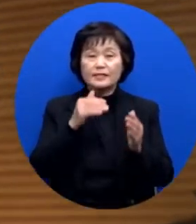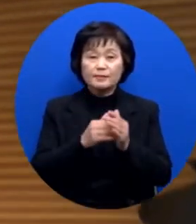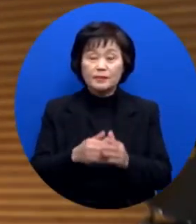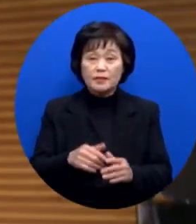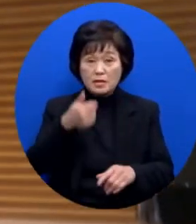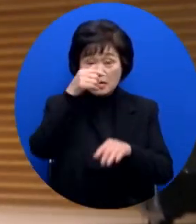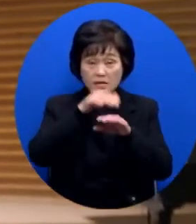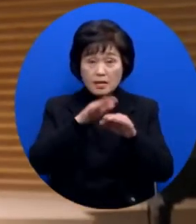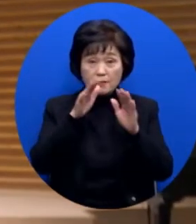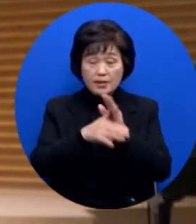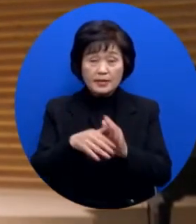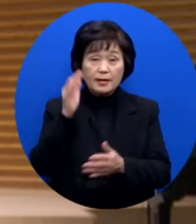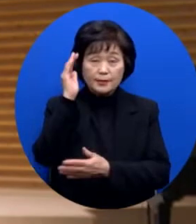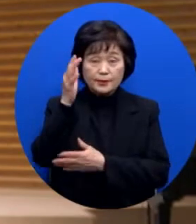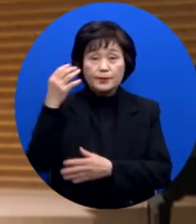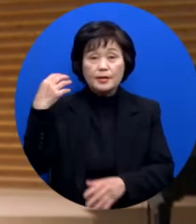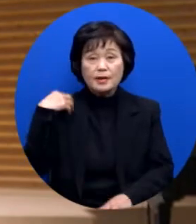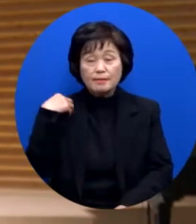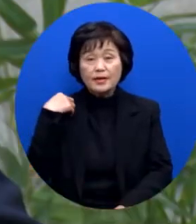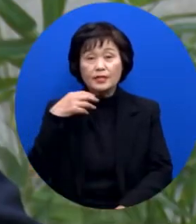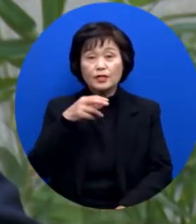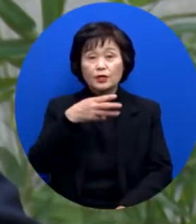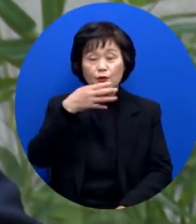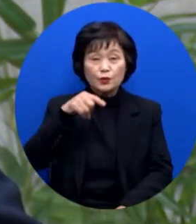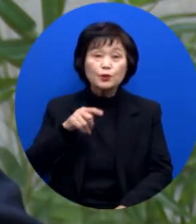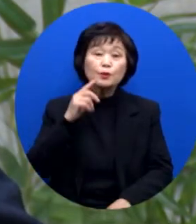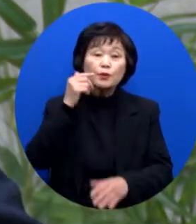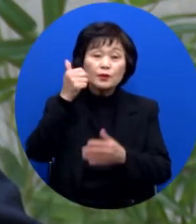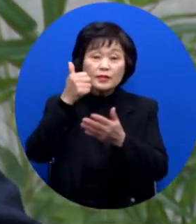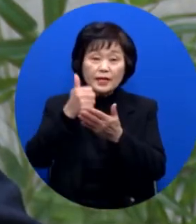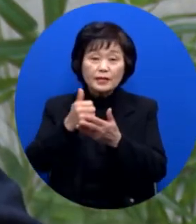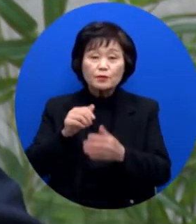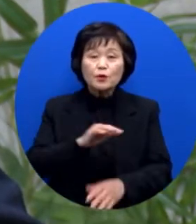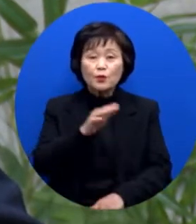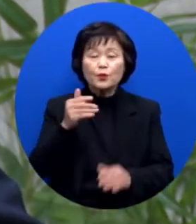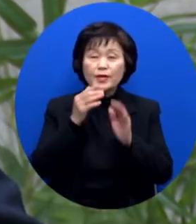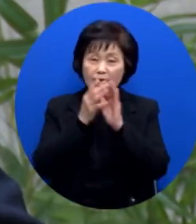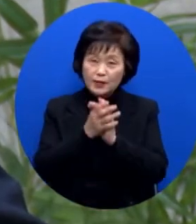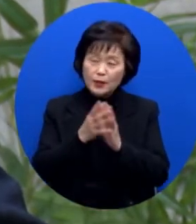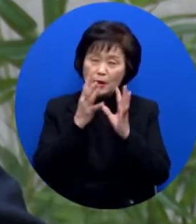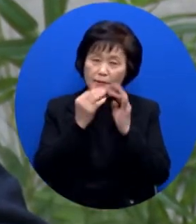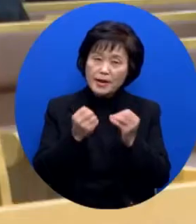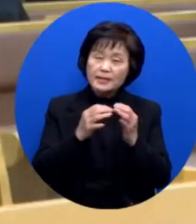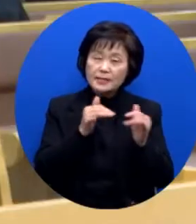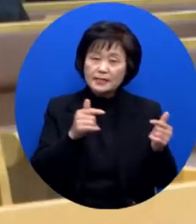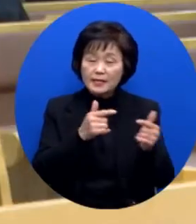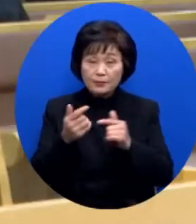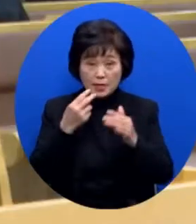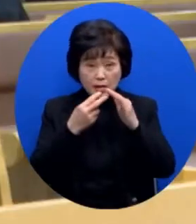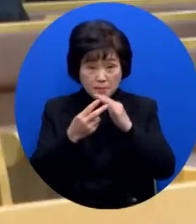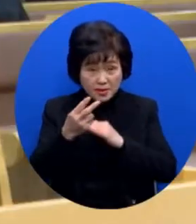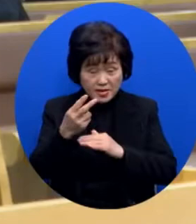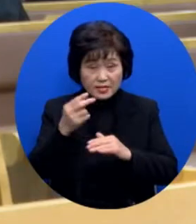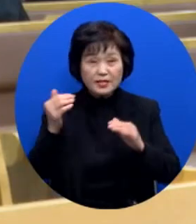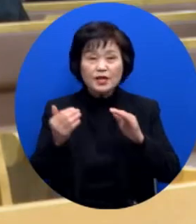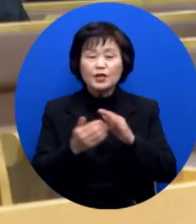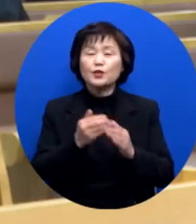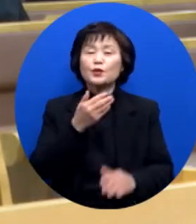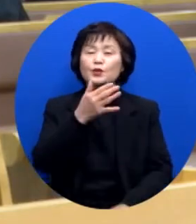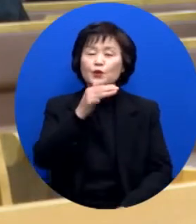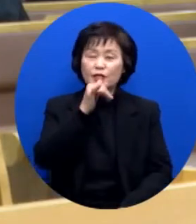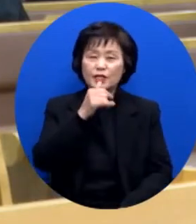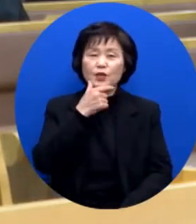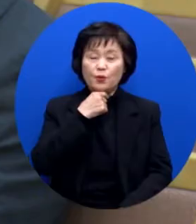1부 예배에서 말씀을 전한 선광 교배 유관 제 몫의 는 우리의 기도가 많은 사람의 비전을 실현하는 도구로 쓰이길